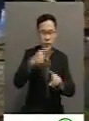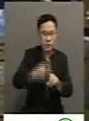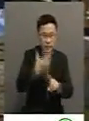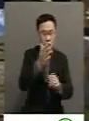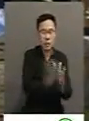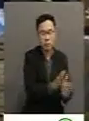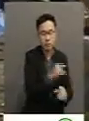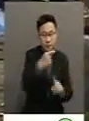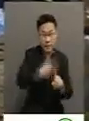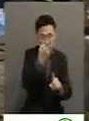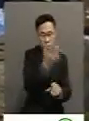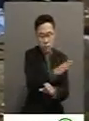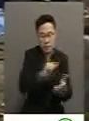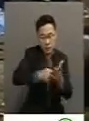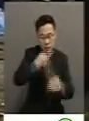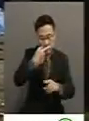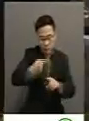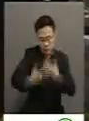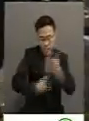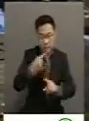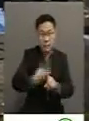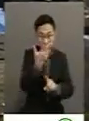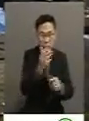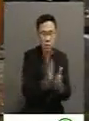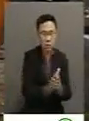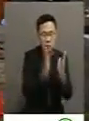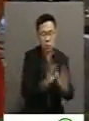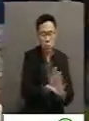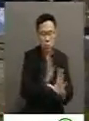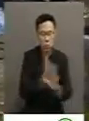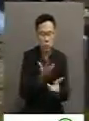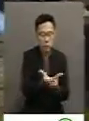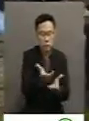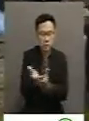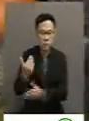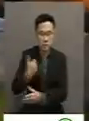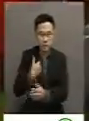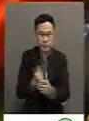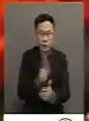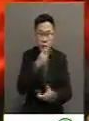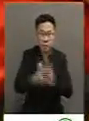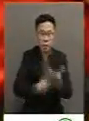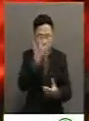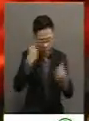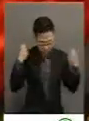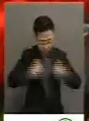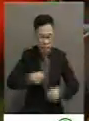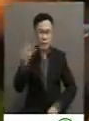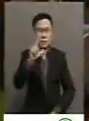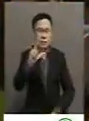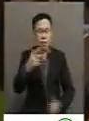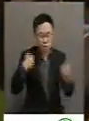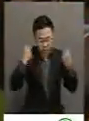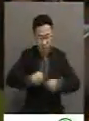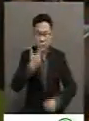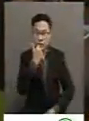ก็ขายมาเรื่อยๆปรากฏว่าได้รับความสนใจอย่างมากแต่ละวันนี่มีคนมาซื้อเยอะนะครับผู้สื่อข่าวก็บอกว่าแล้วขายเนี่ยทำไมต้องแต่งตัวเป็นช